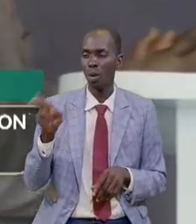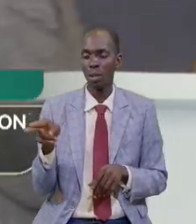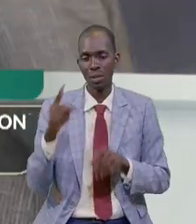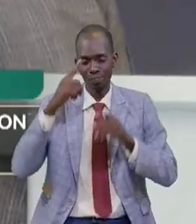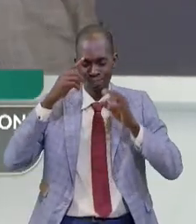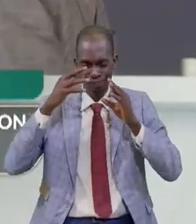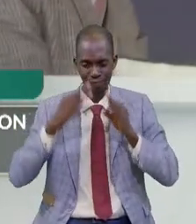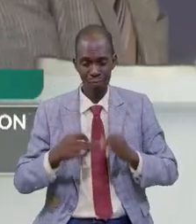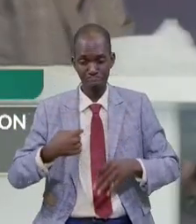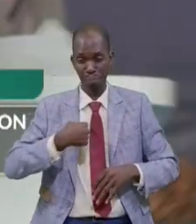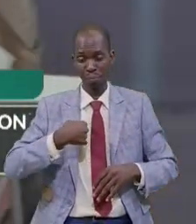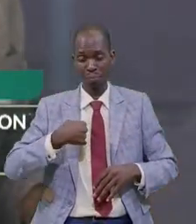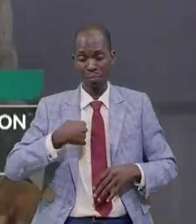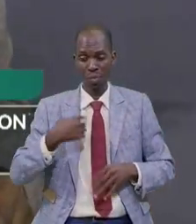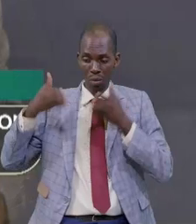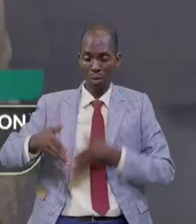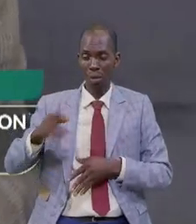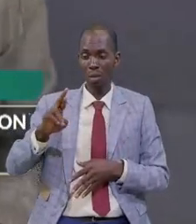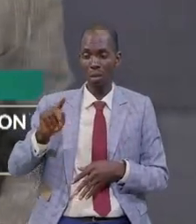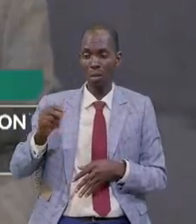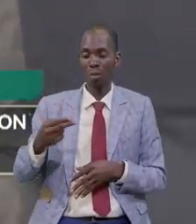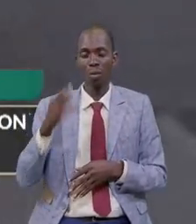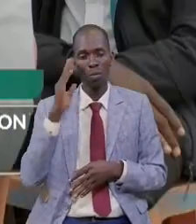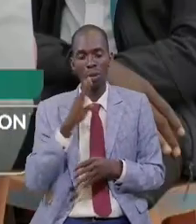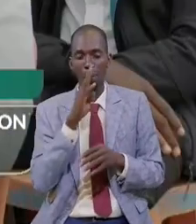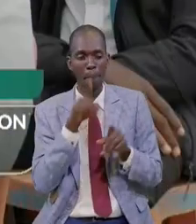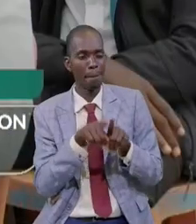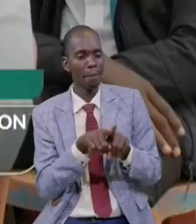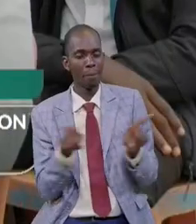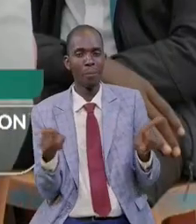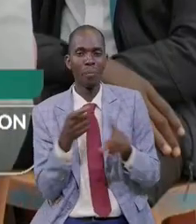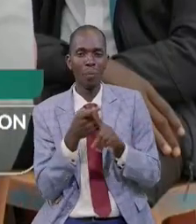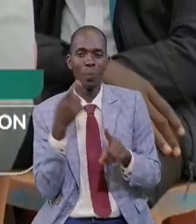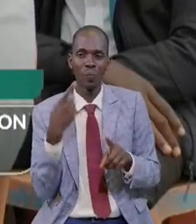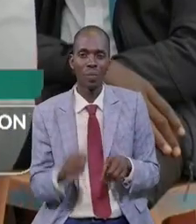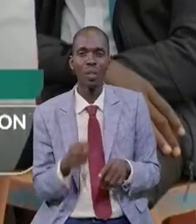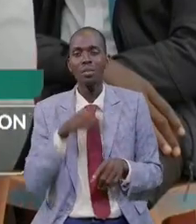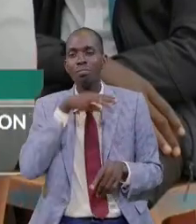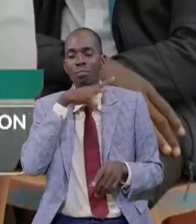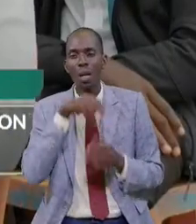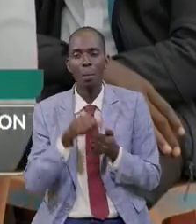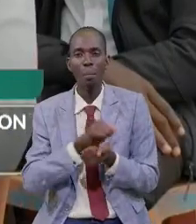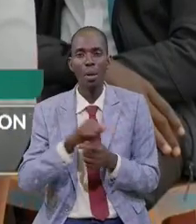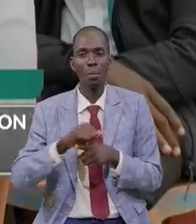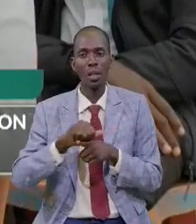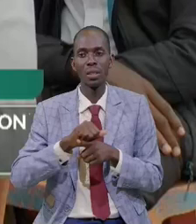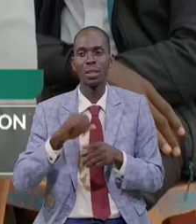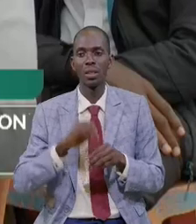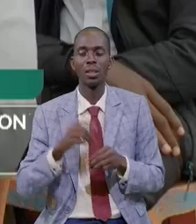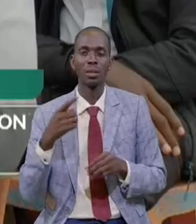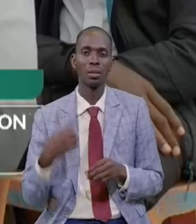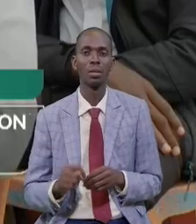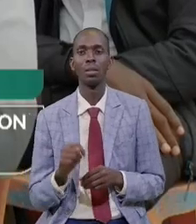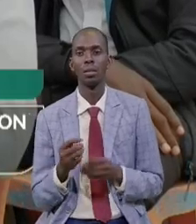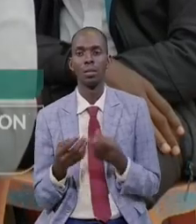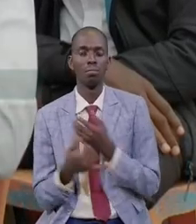qu'elle va tenir se tenir loin de la corruption du pays finalement